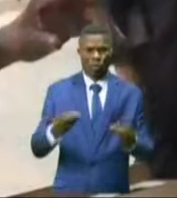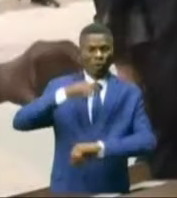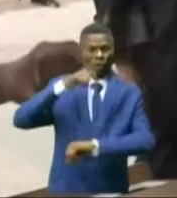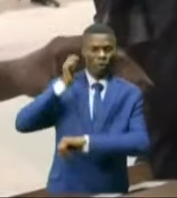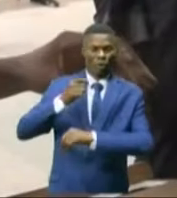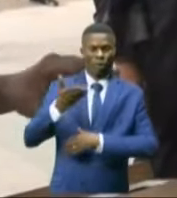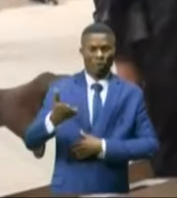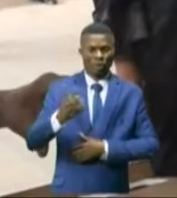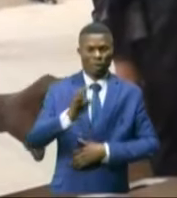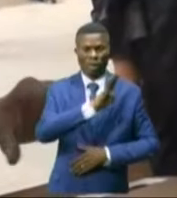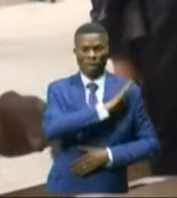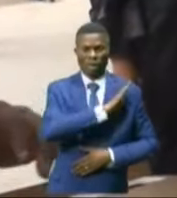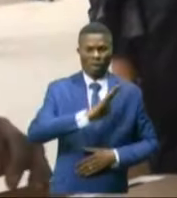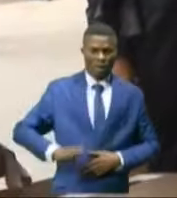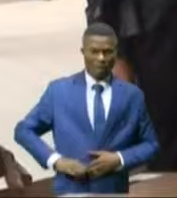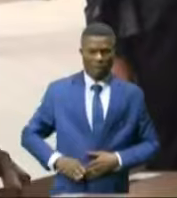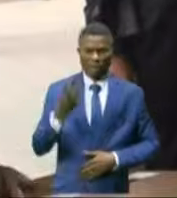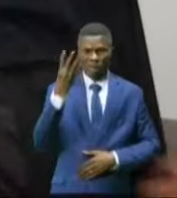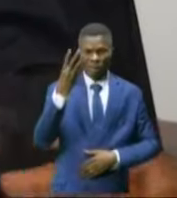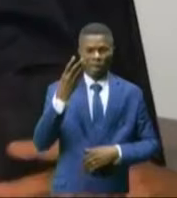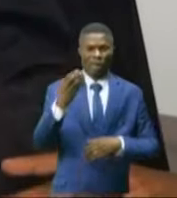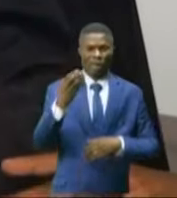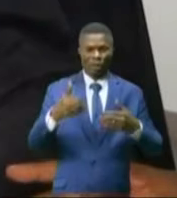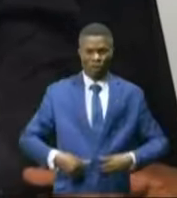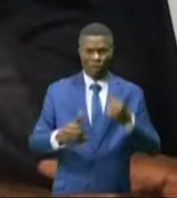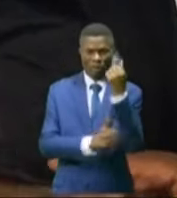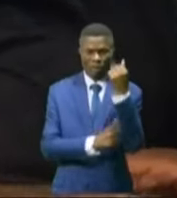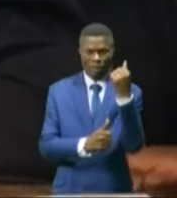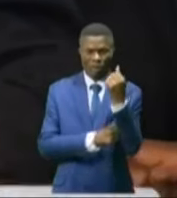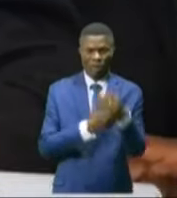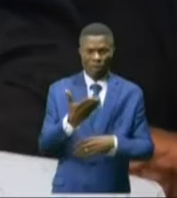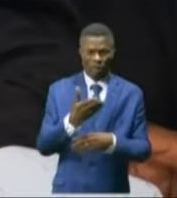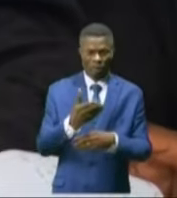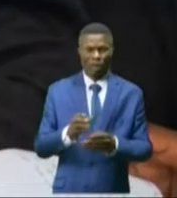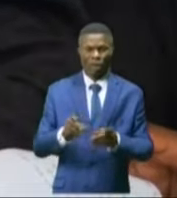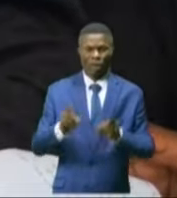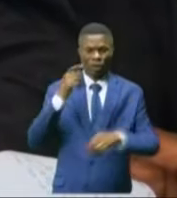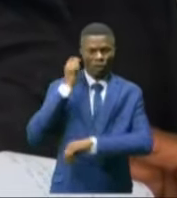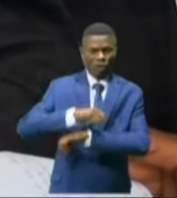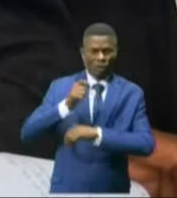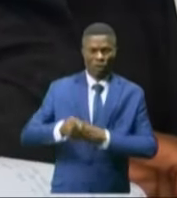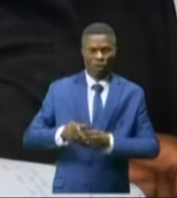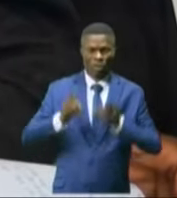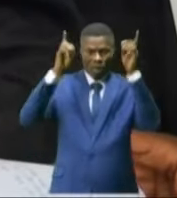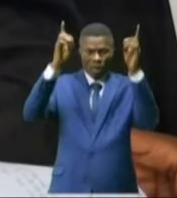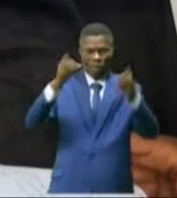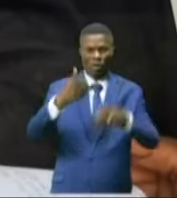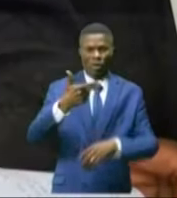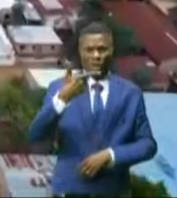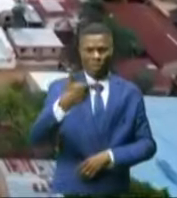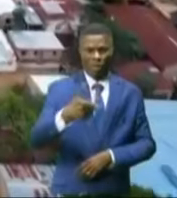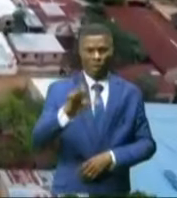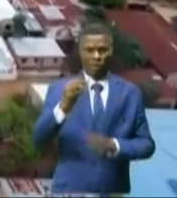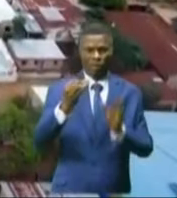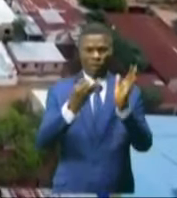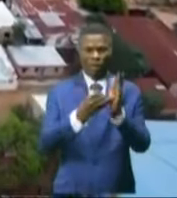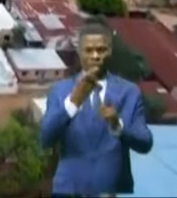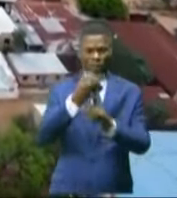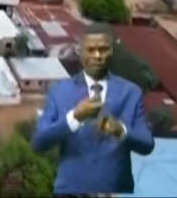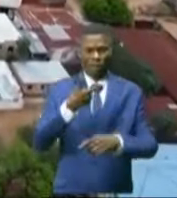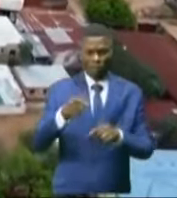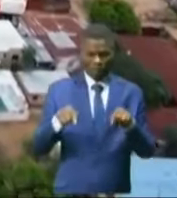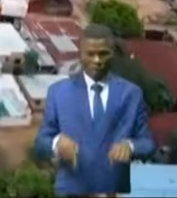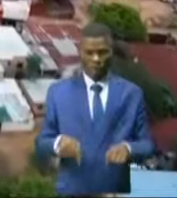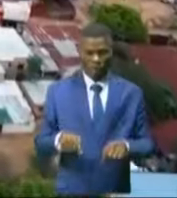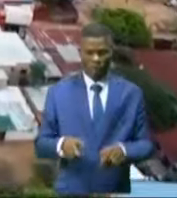juges du bourgmestre et de ses 4 compagnons, l'audience a été renvoyée au mardi 27 février 2024. Il faut signaler que